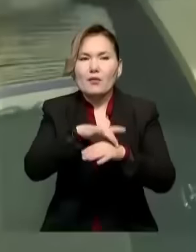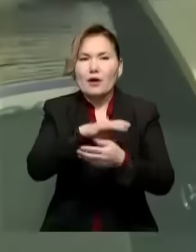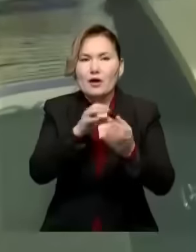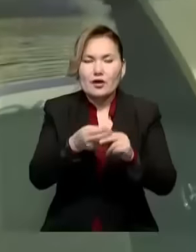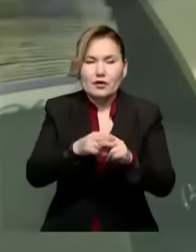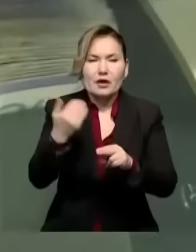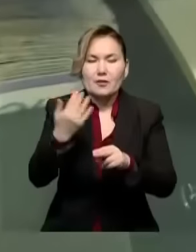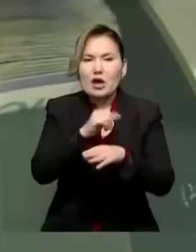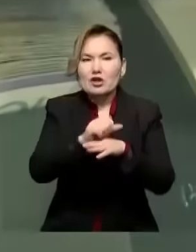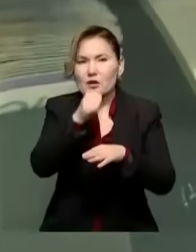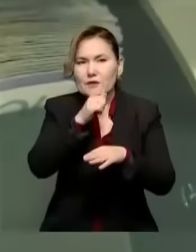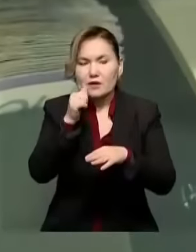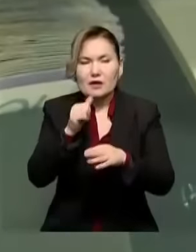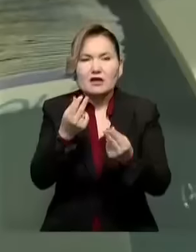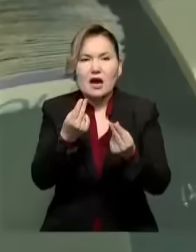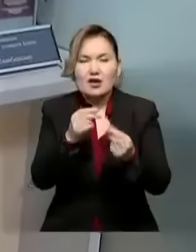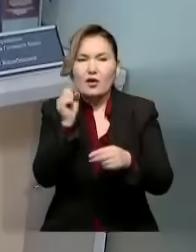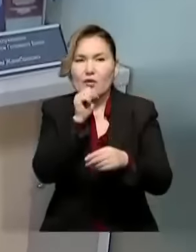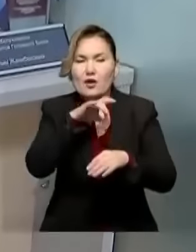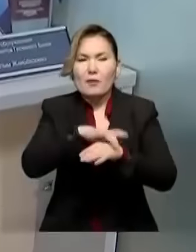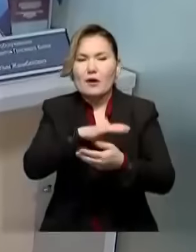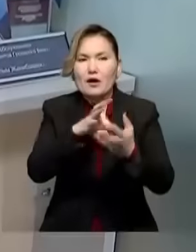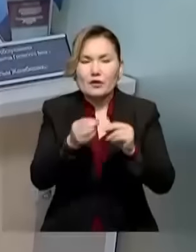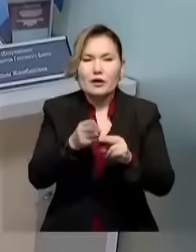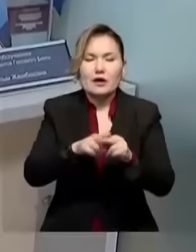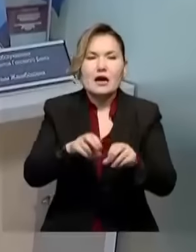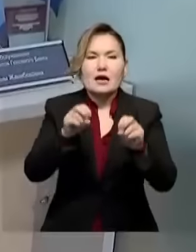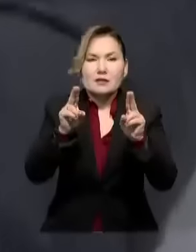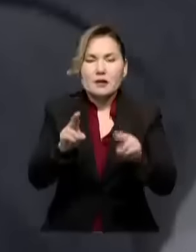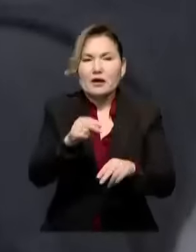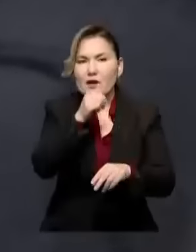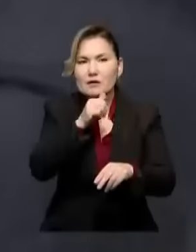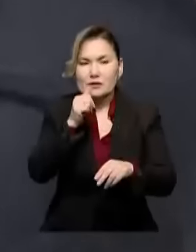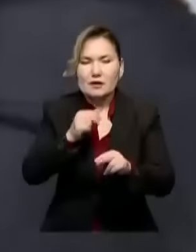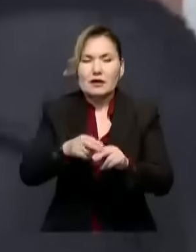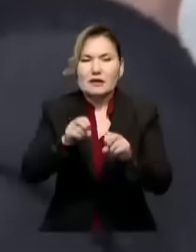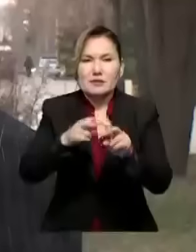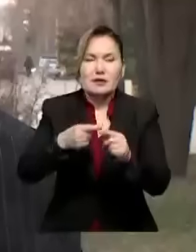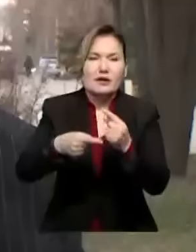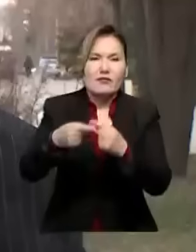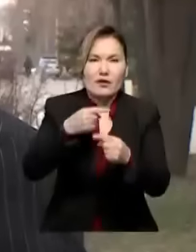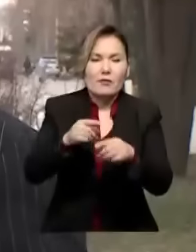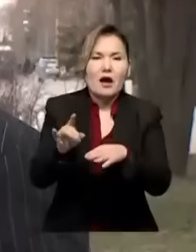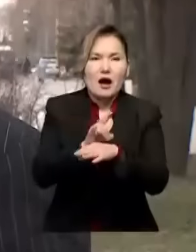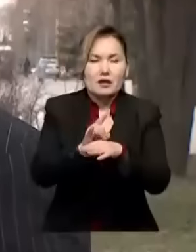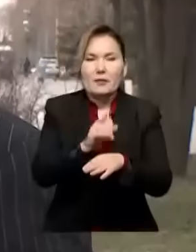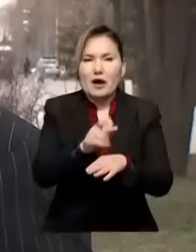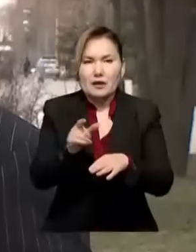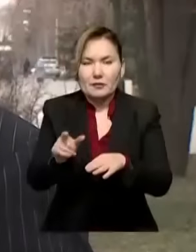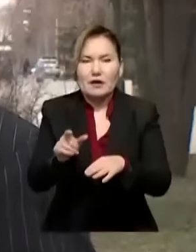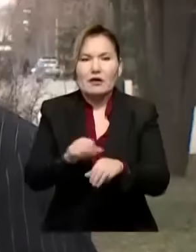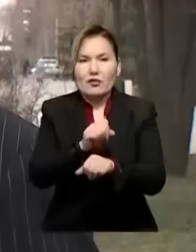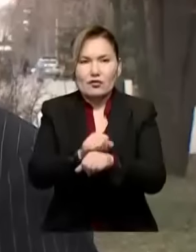бөлігі тіпті шетел асып жатыр. Стоп кредит ғаламтор әлемінде қолған асырмақ болатындарға тосқауылдың бірі. Бұл өте қолайлы,